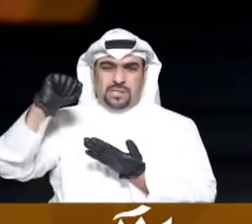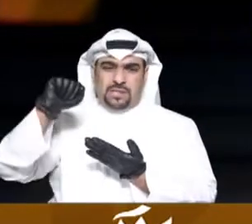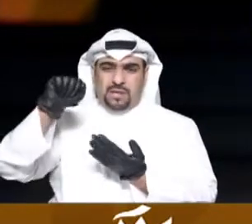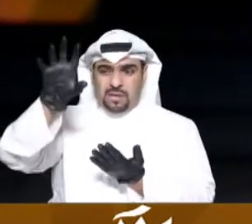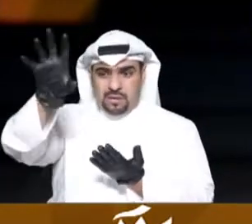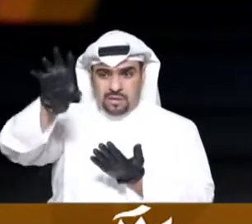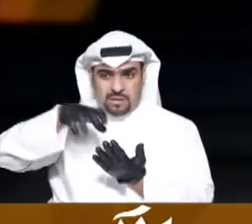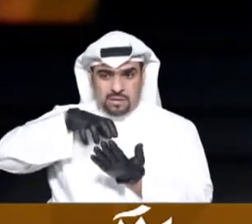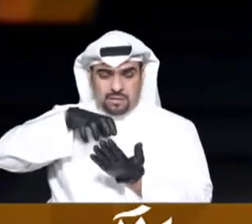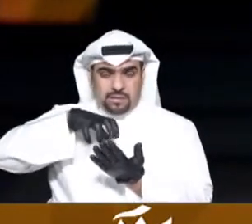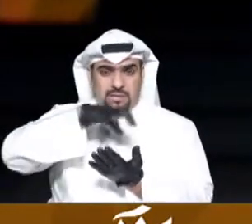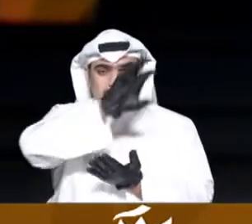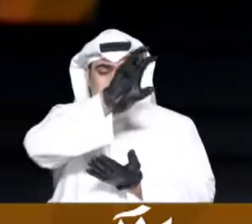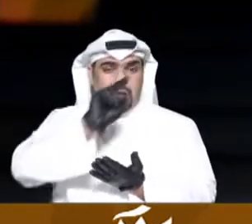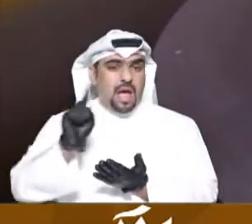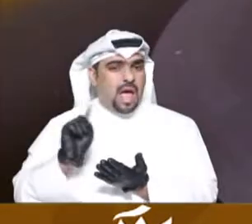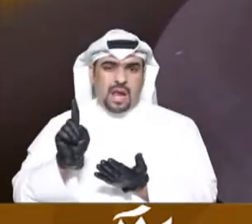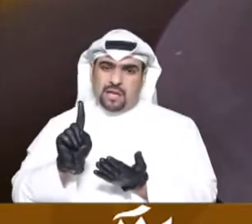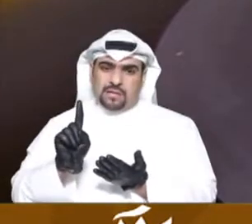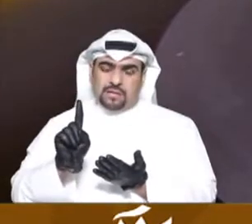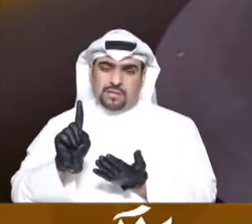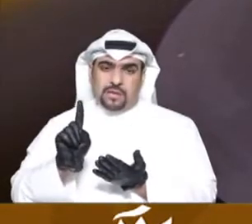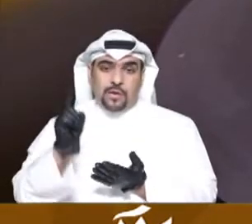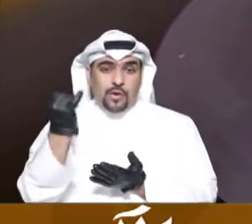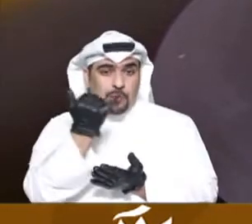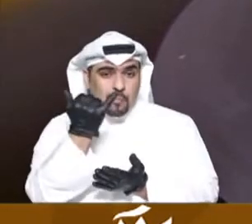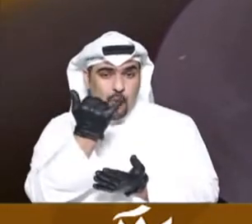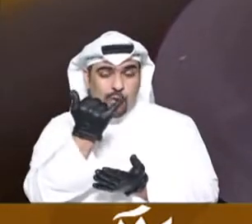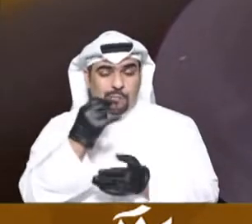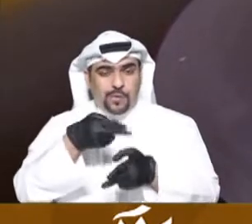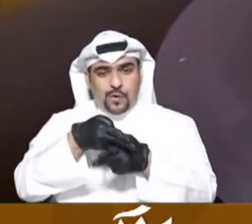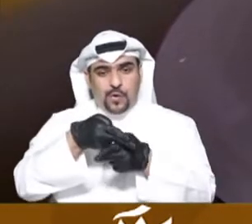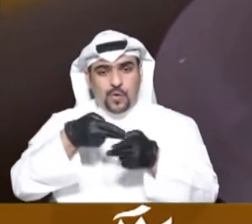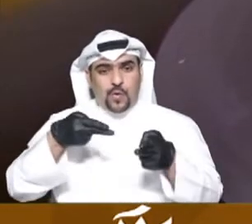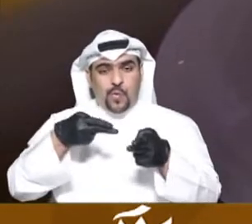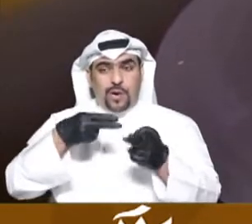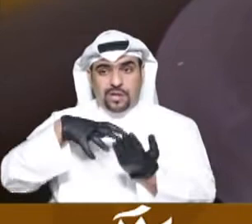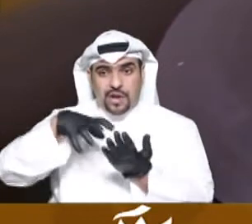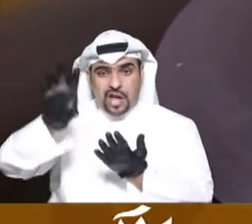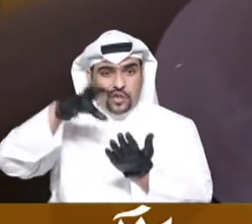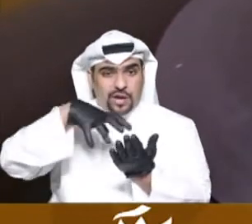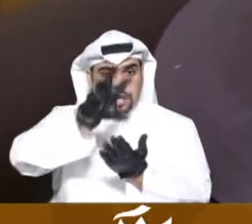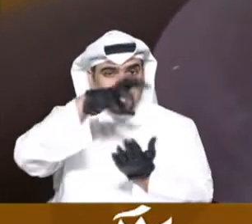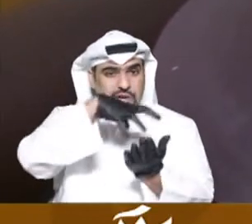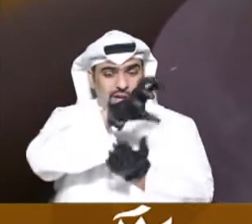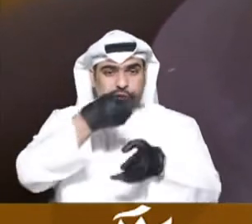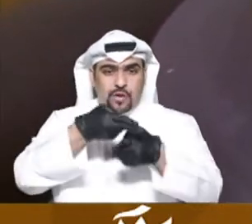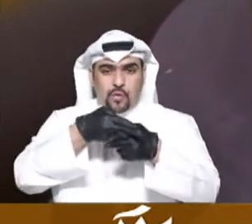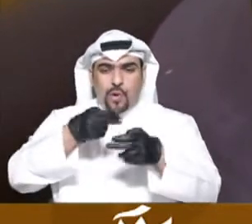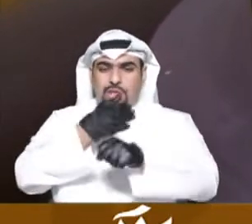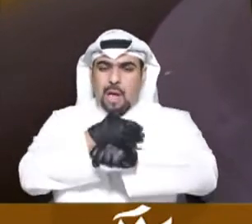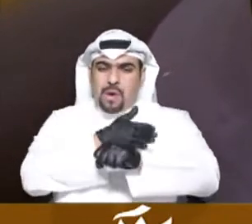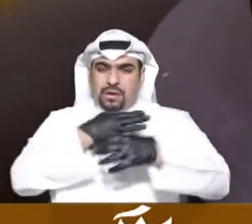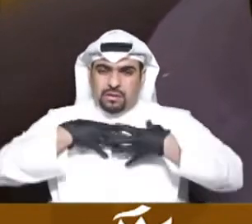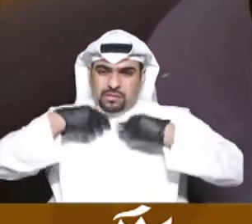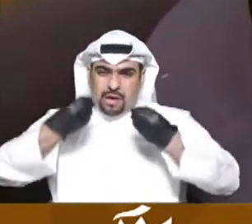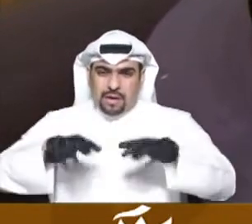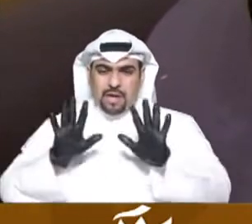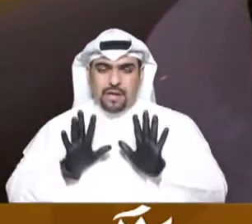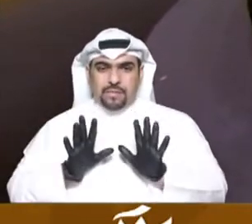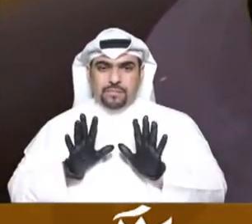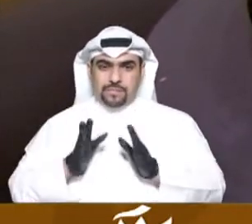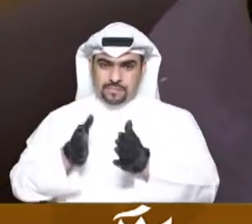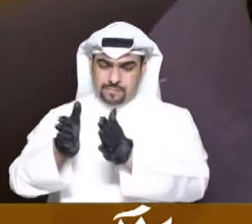عنده ذاك الحس الوطني افضل طبعا. صحيح. يعني على اساس ما يتم نشرها نشر. من شخص الى اخر. واحنا يعني انت اذا كان هدفك مثل